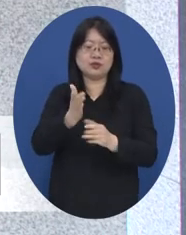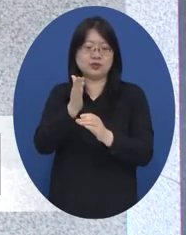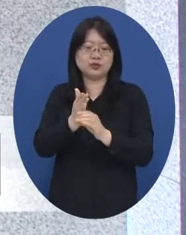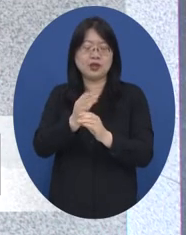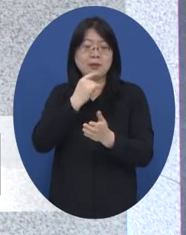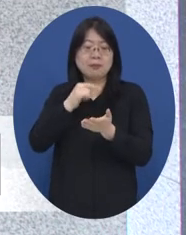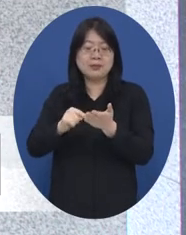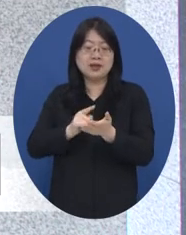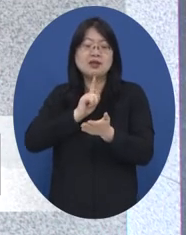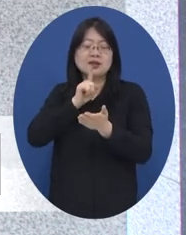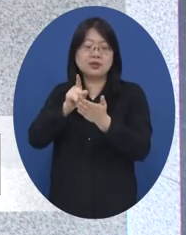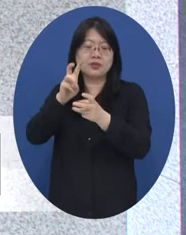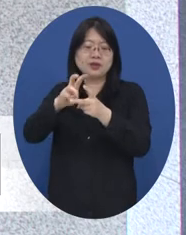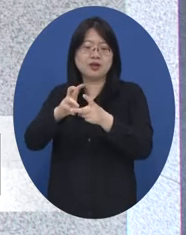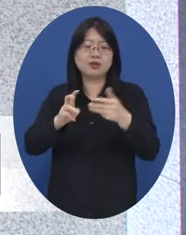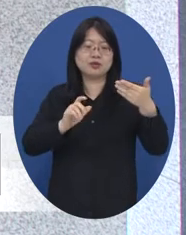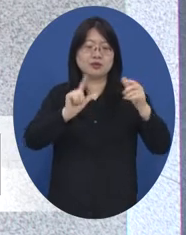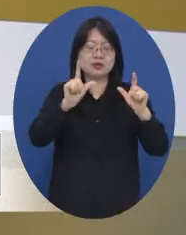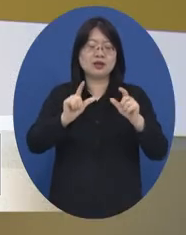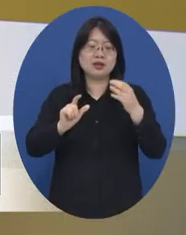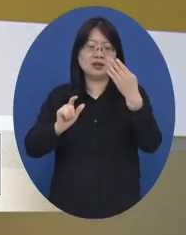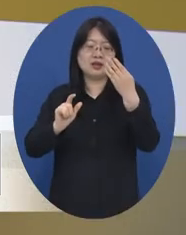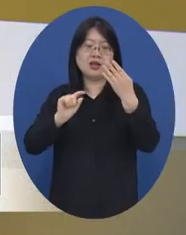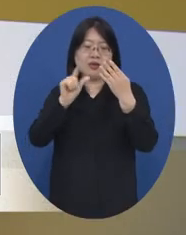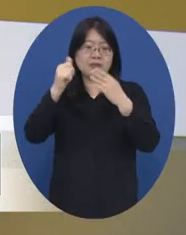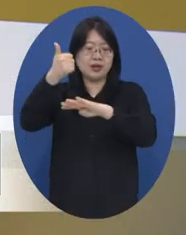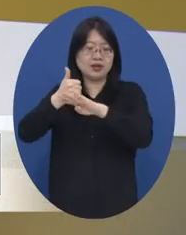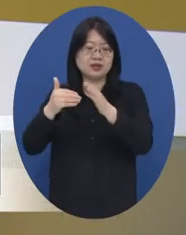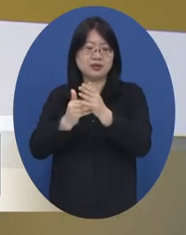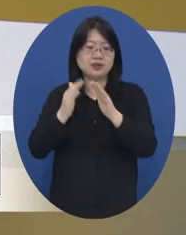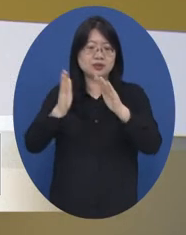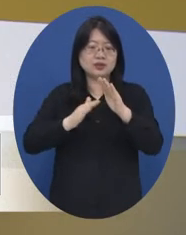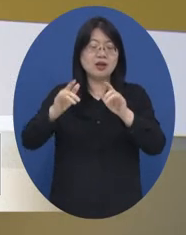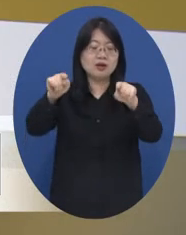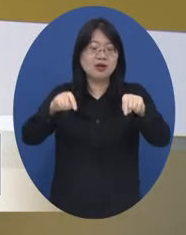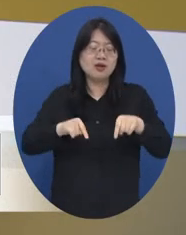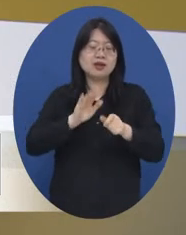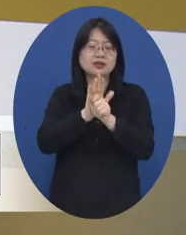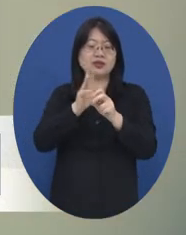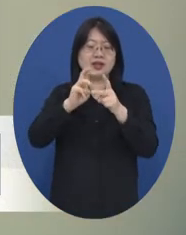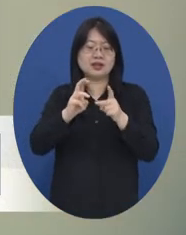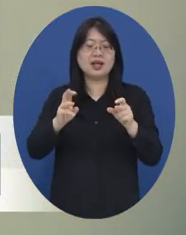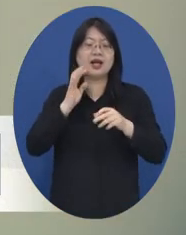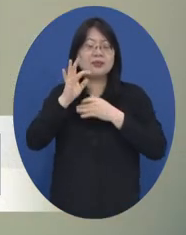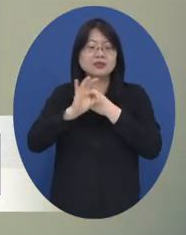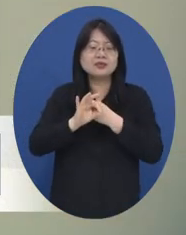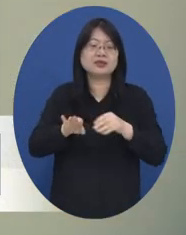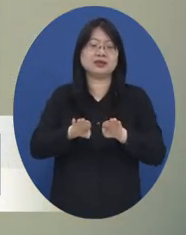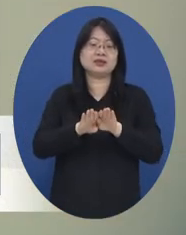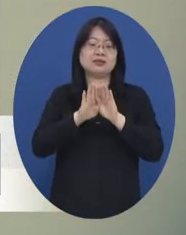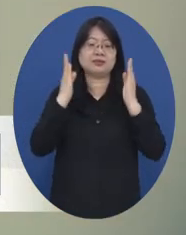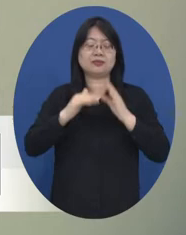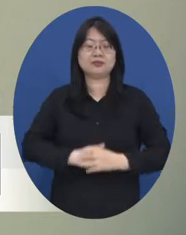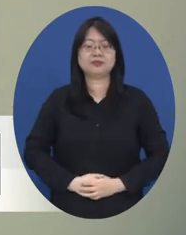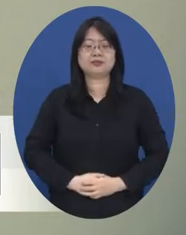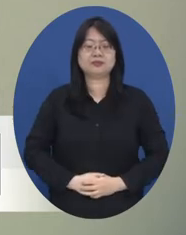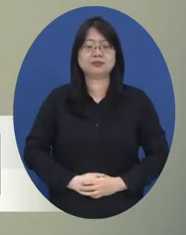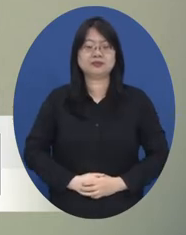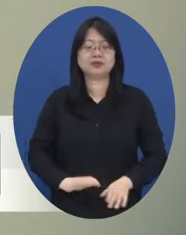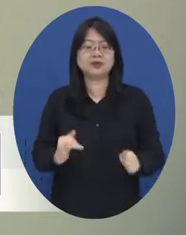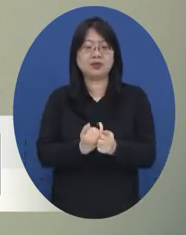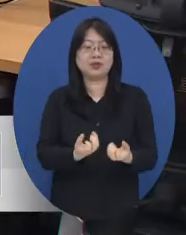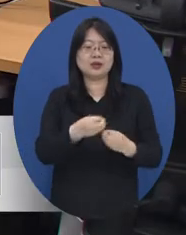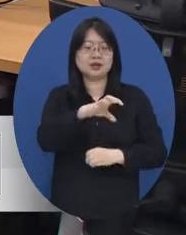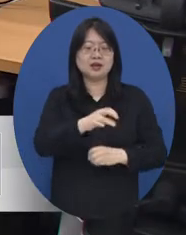경기도는 쿠론 알고 소비자 피해 신고센터 를 9일부터 내달 말까지 경기도 공정거래 지원 센터에 1시적으로 운영